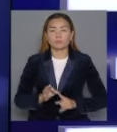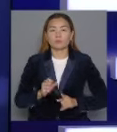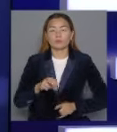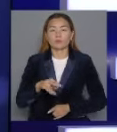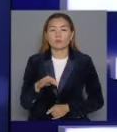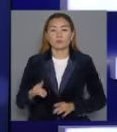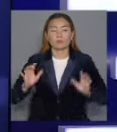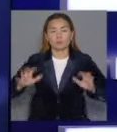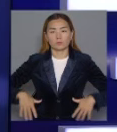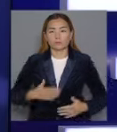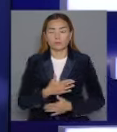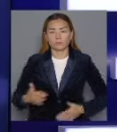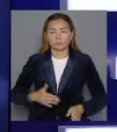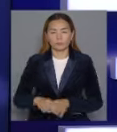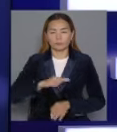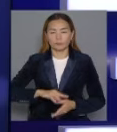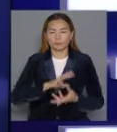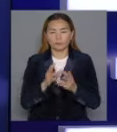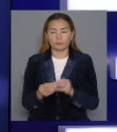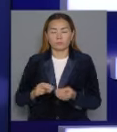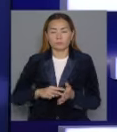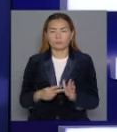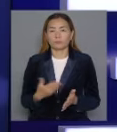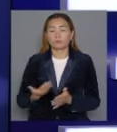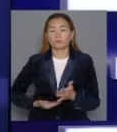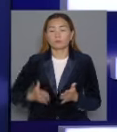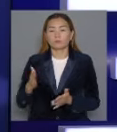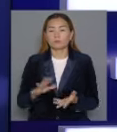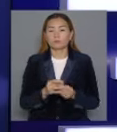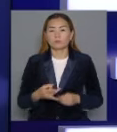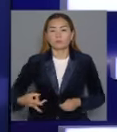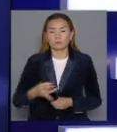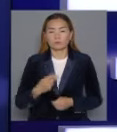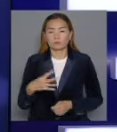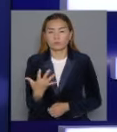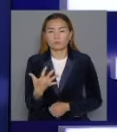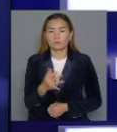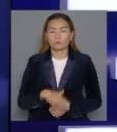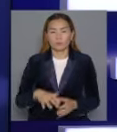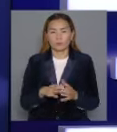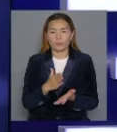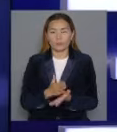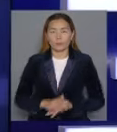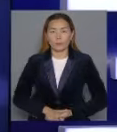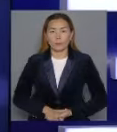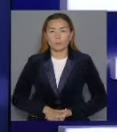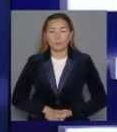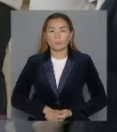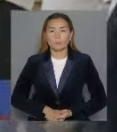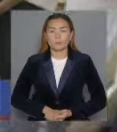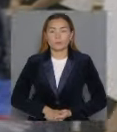волонтерліктің заңдылығы мен олардың атқаратын жұмыстардың бағыттарын түсіндіру. Оған өңірдегі 25 ерікті қатысты.